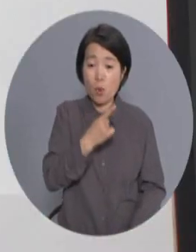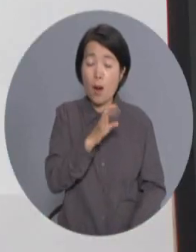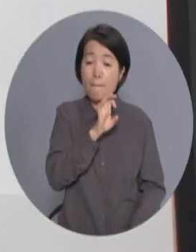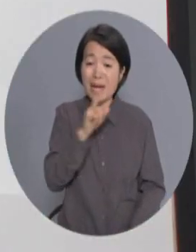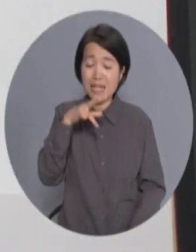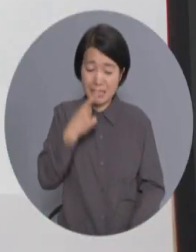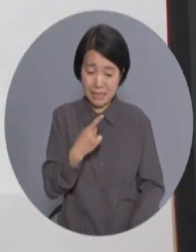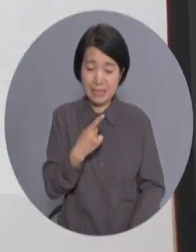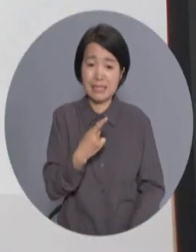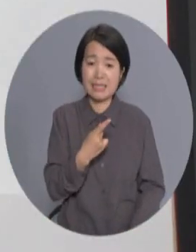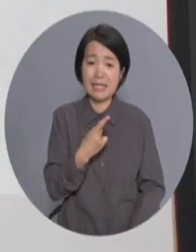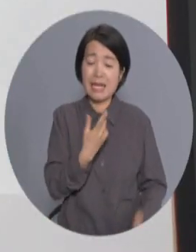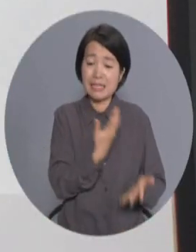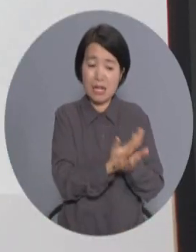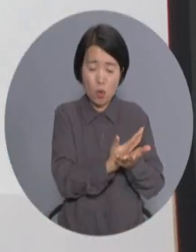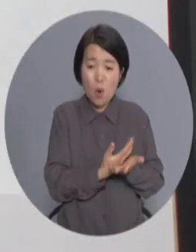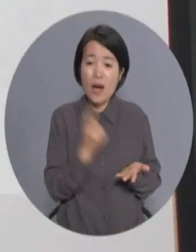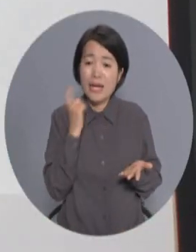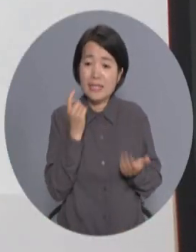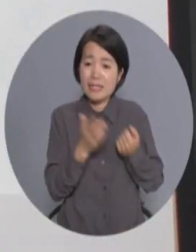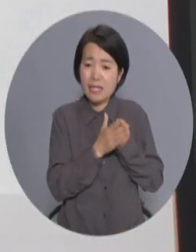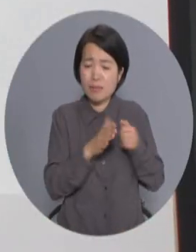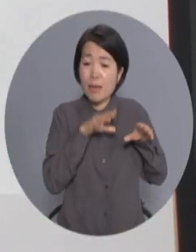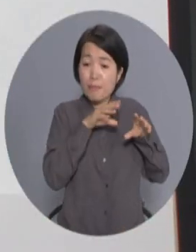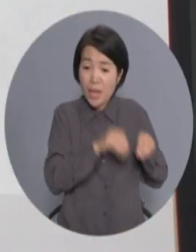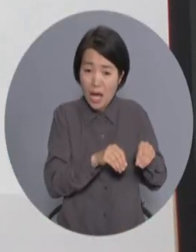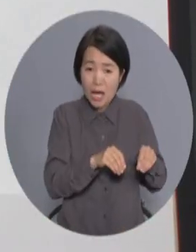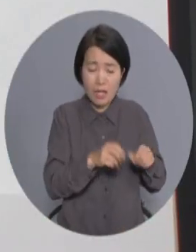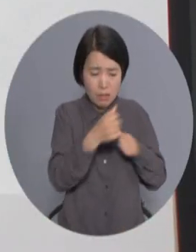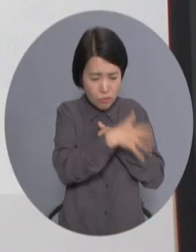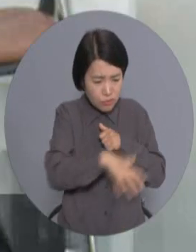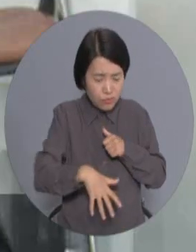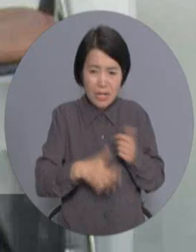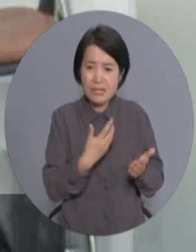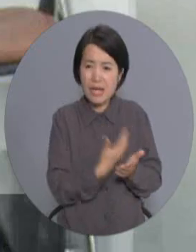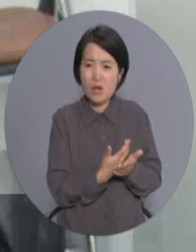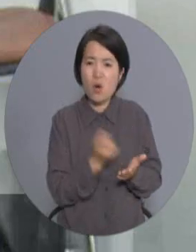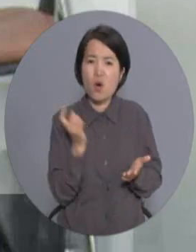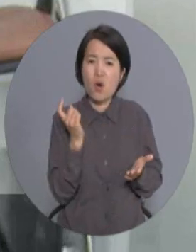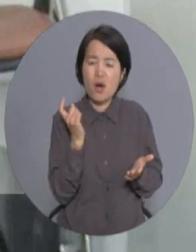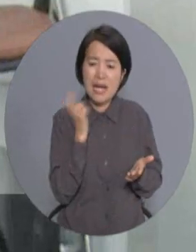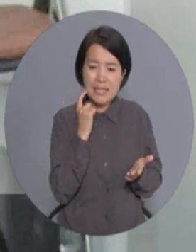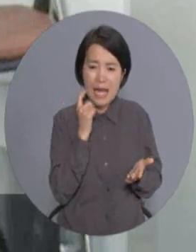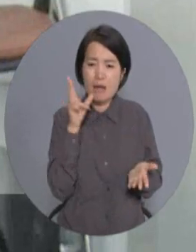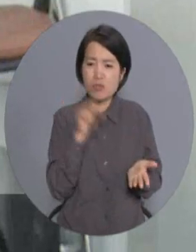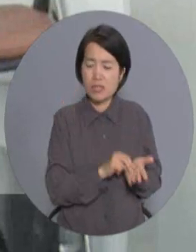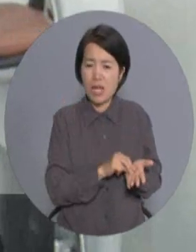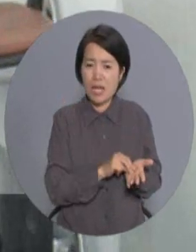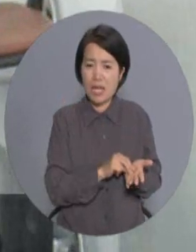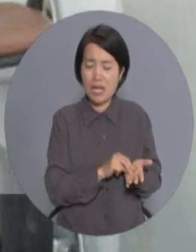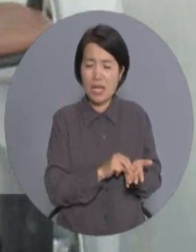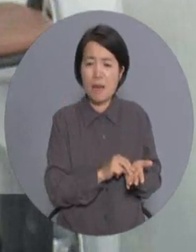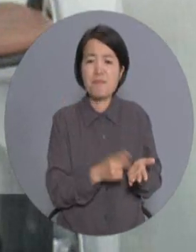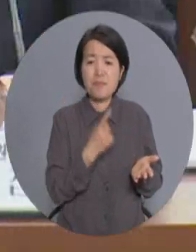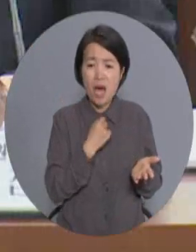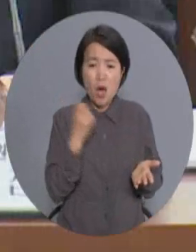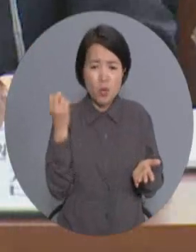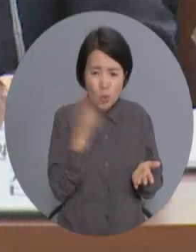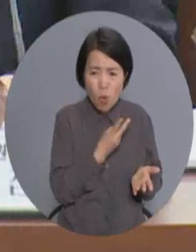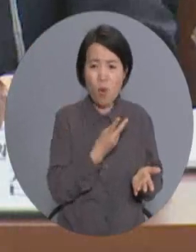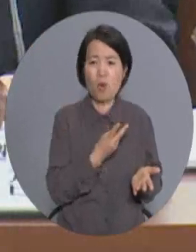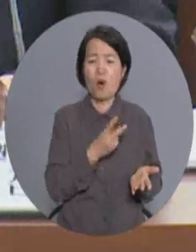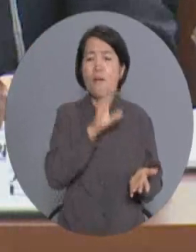내 행감이 중단되는 등 여러 기관의 자료 부실과 오류 문제가 공론화됐지만 또다시 부실 허위 자료가 제출된